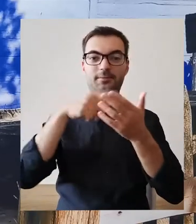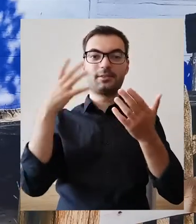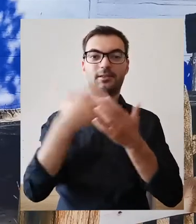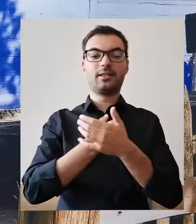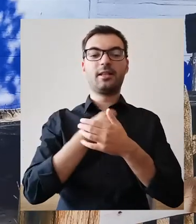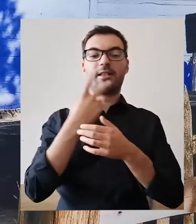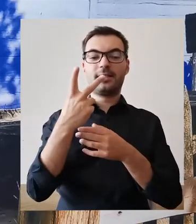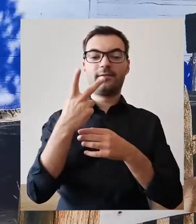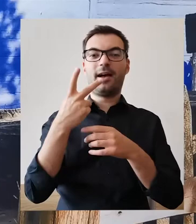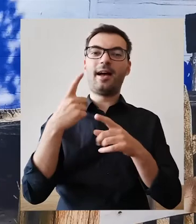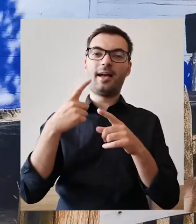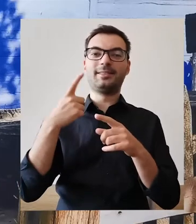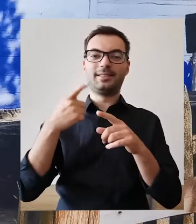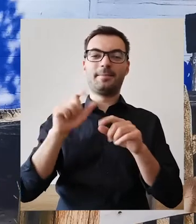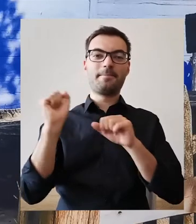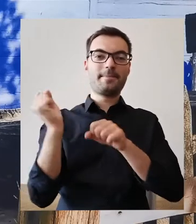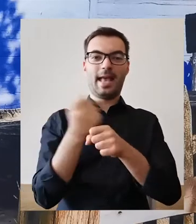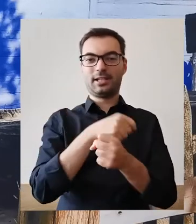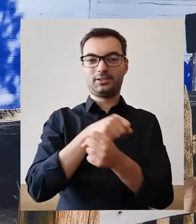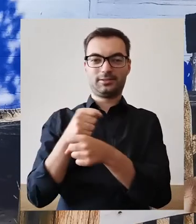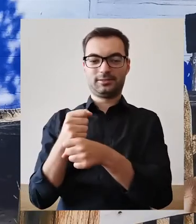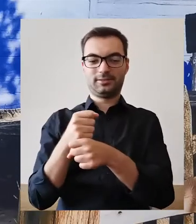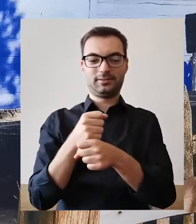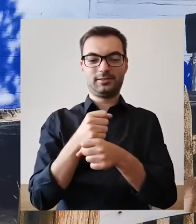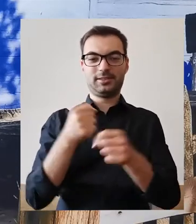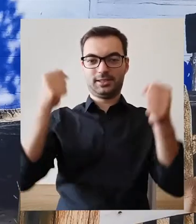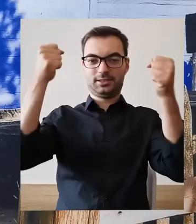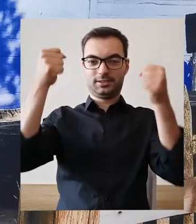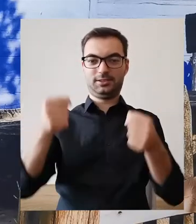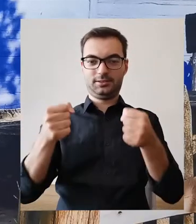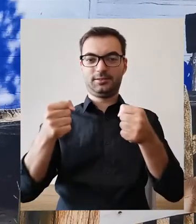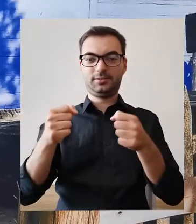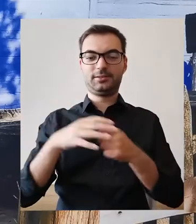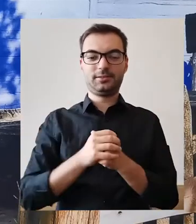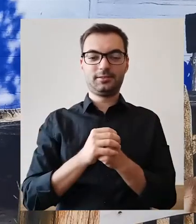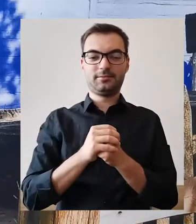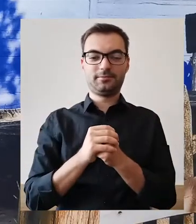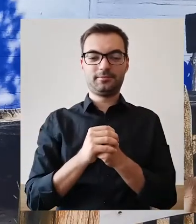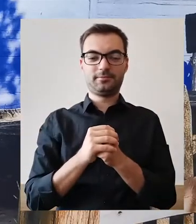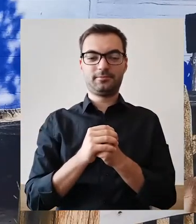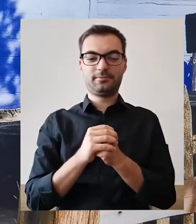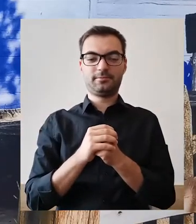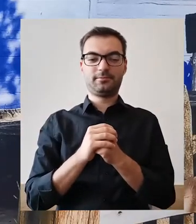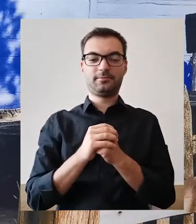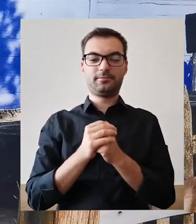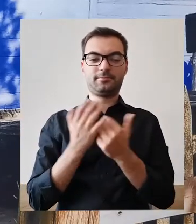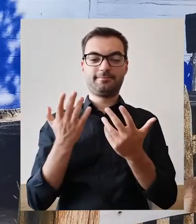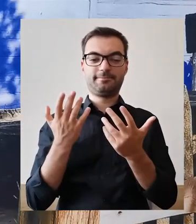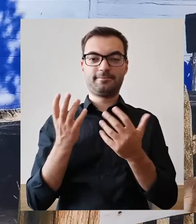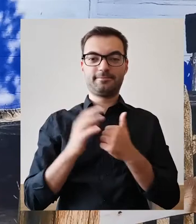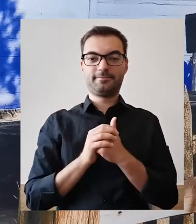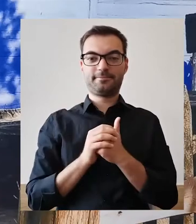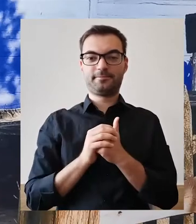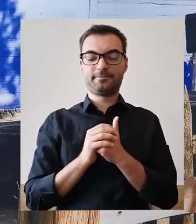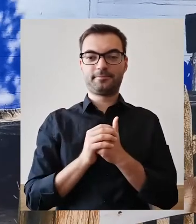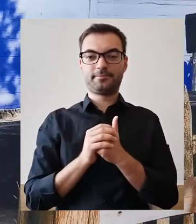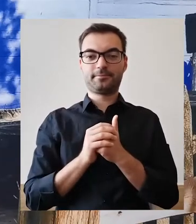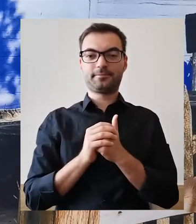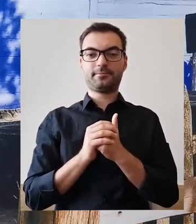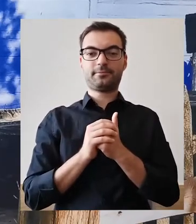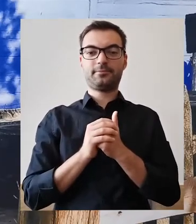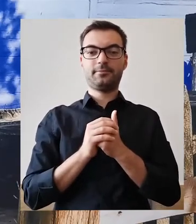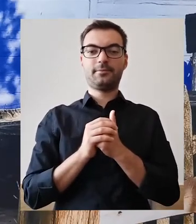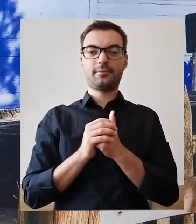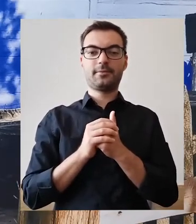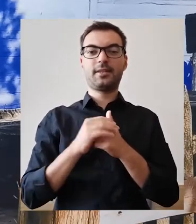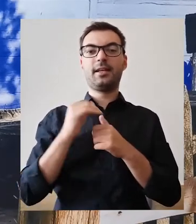dwóch kawałków żelaza którym polacy się lubują i również